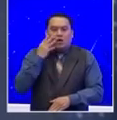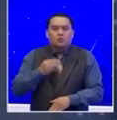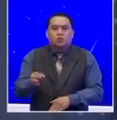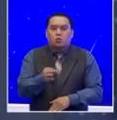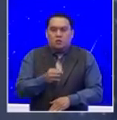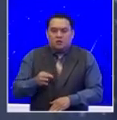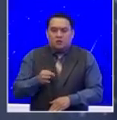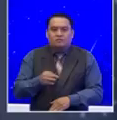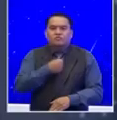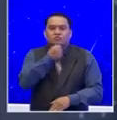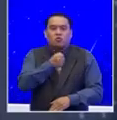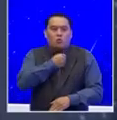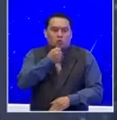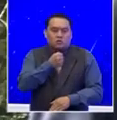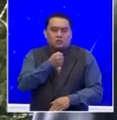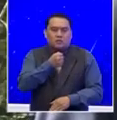области. Взрослым